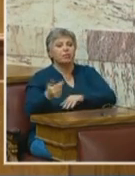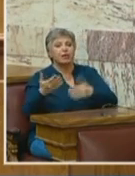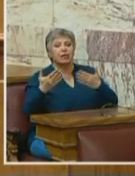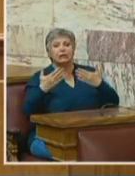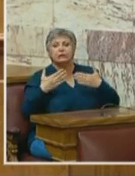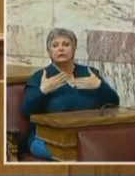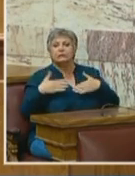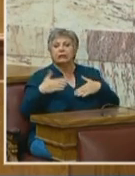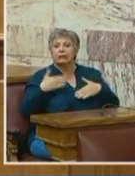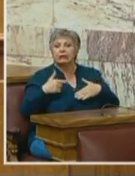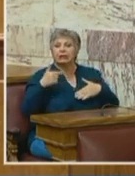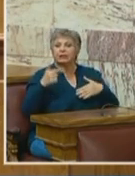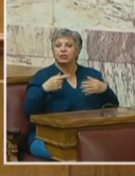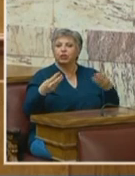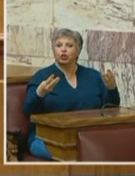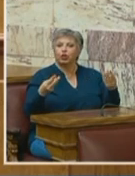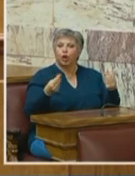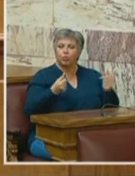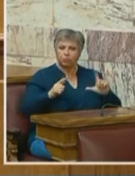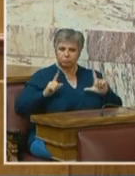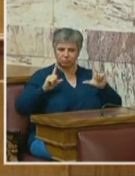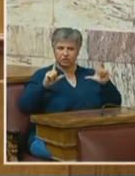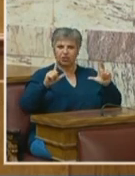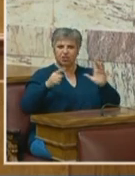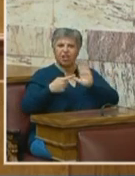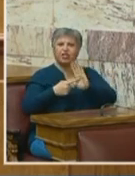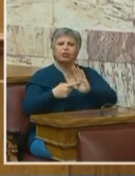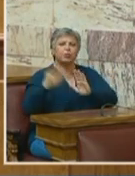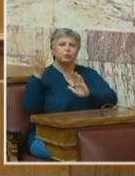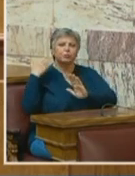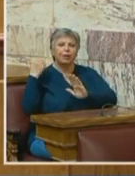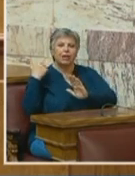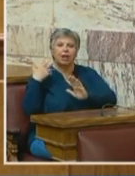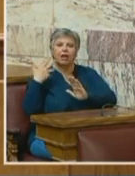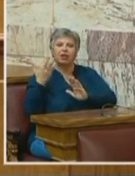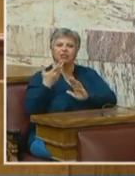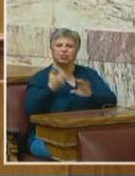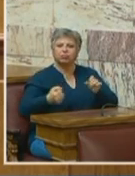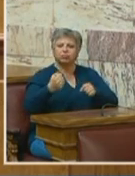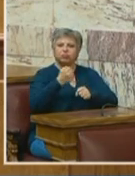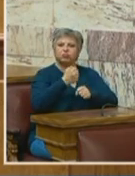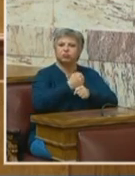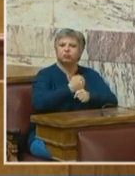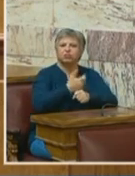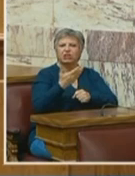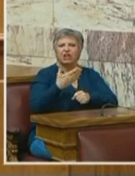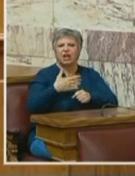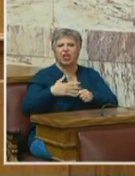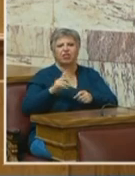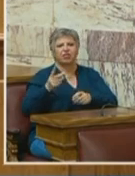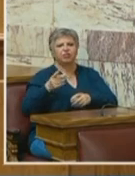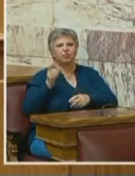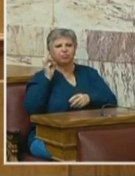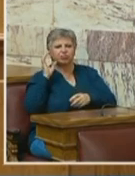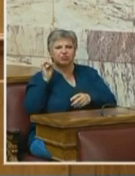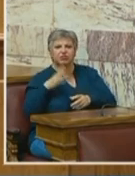του αυριανισμού. Και το κάνετε για να κρύψετε την απερίγραπτη ανικανότητά σας, τις δικές